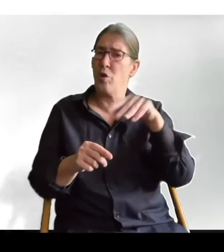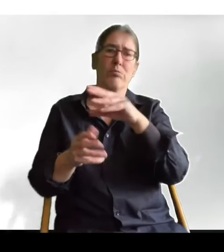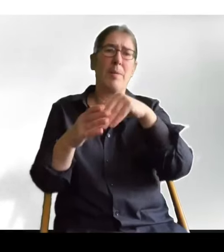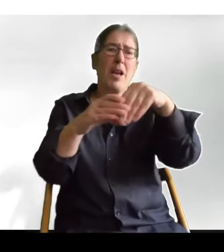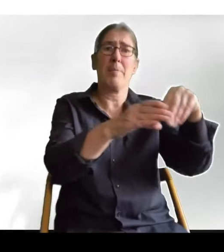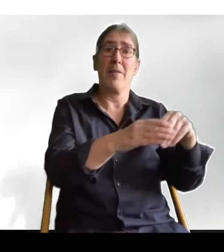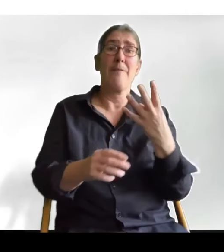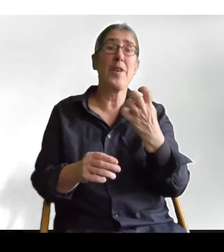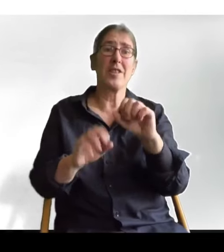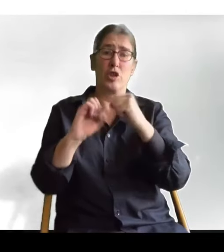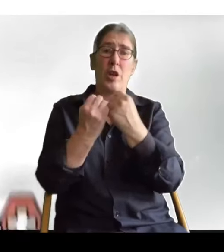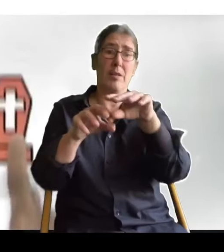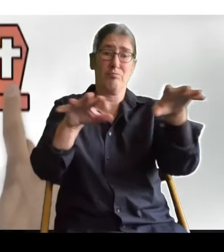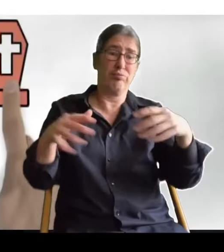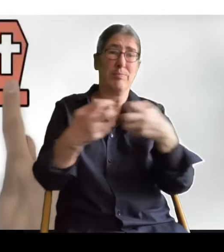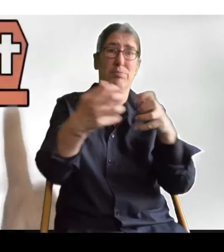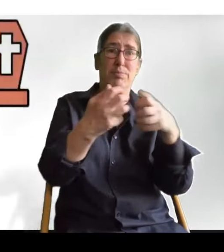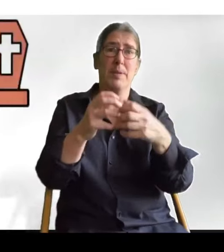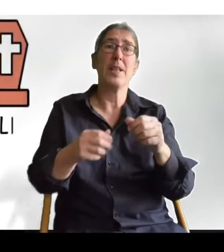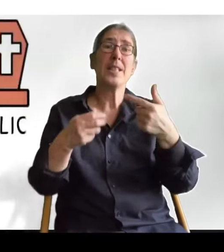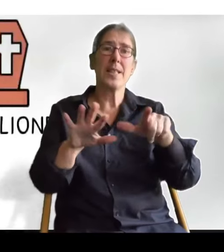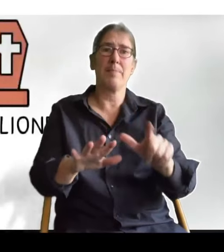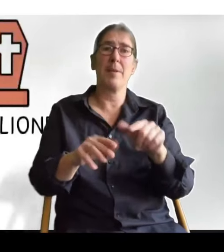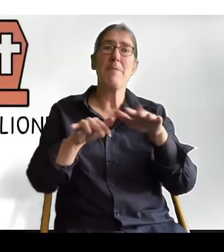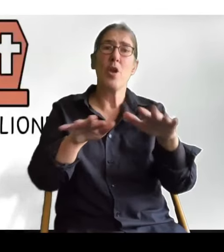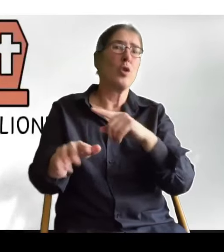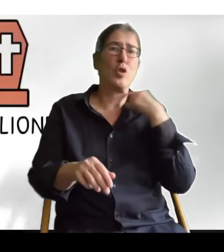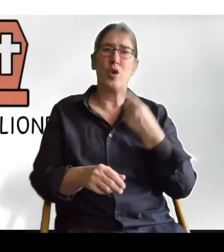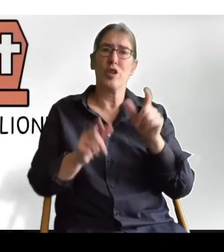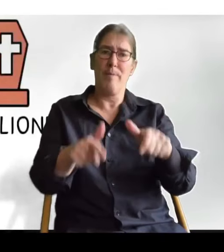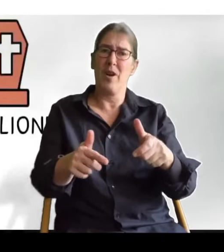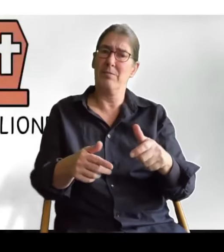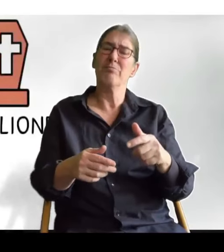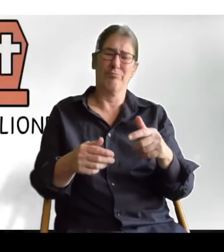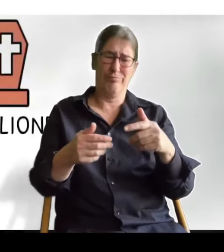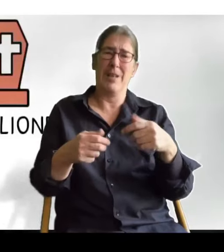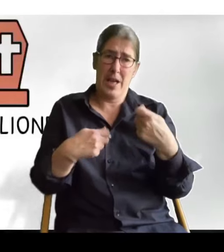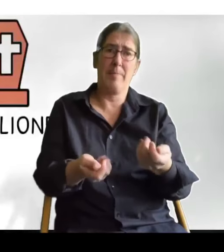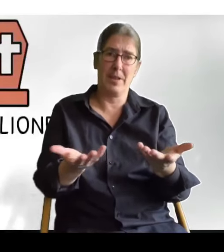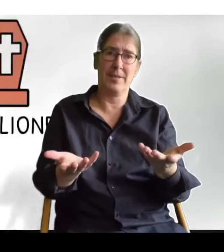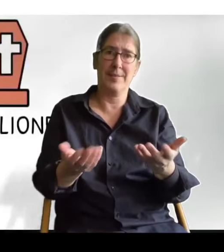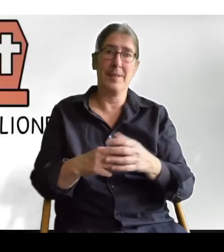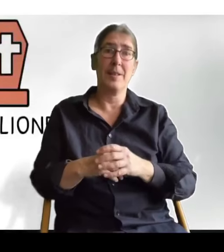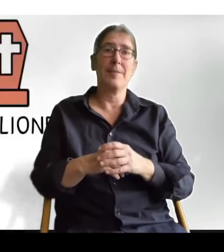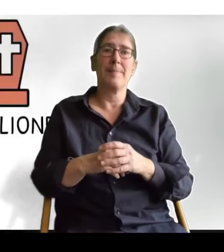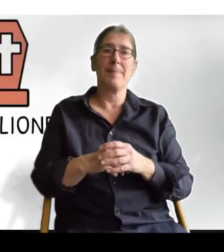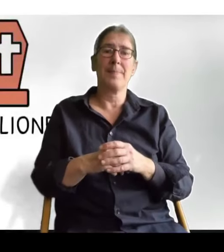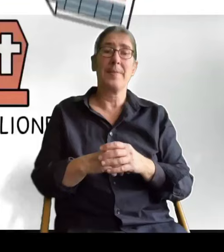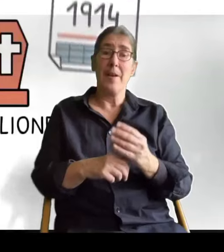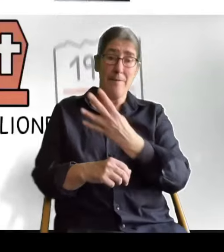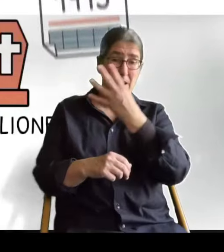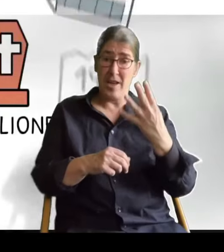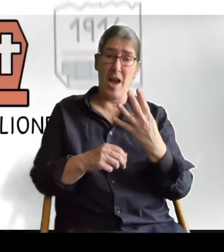40 sich bekriegen de staaten und 17 millionen todesopfer sind die traurige bilanz doch wie kommt es zu so einer